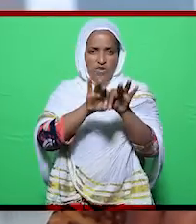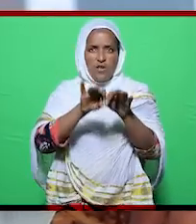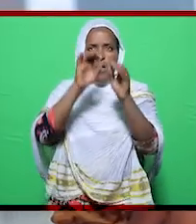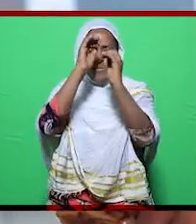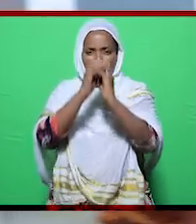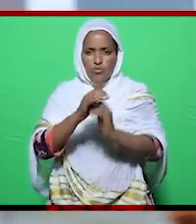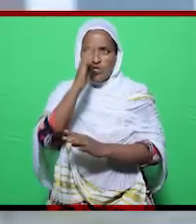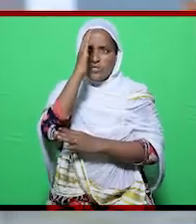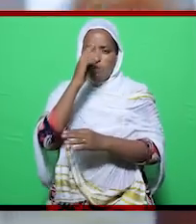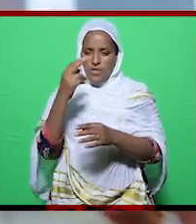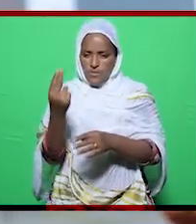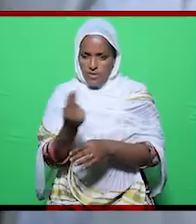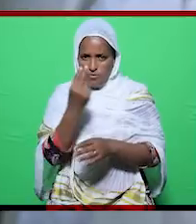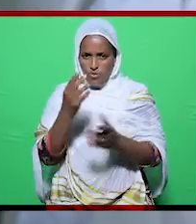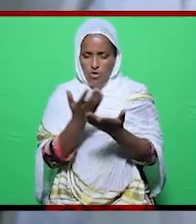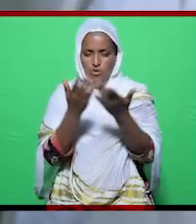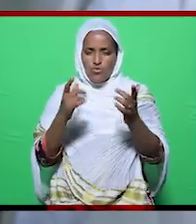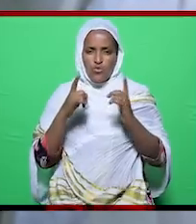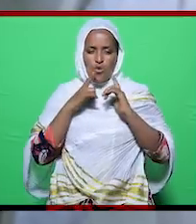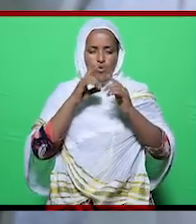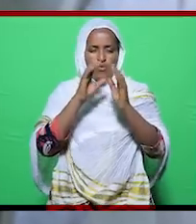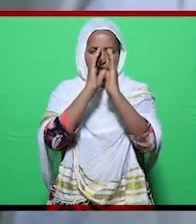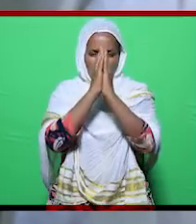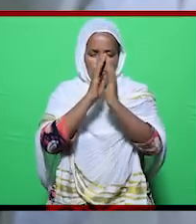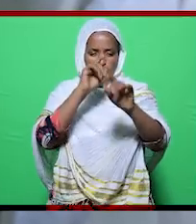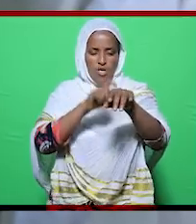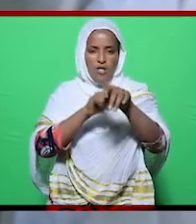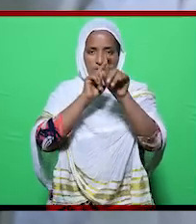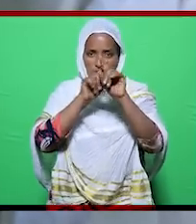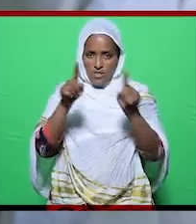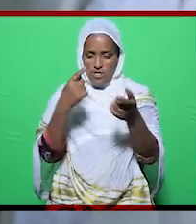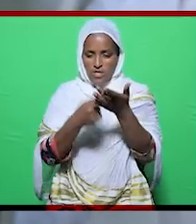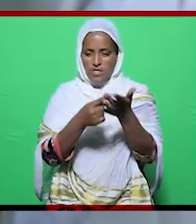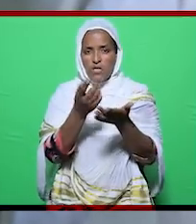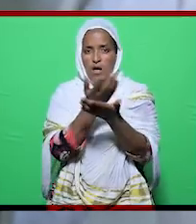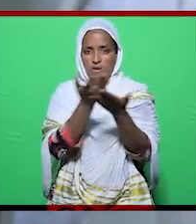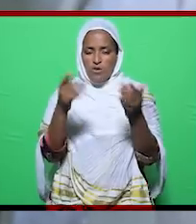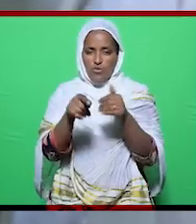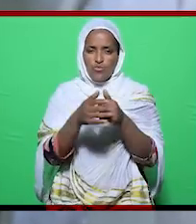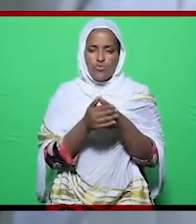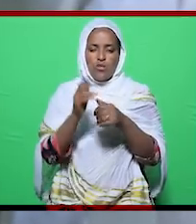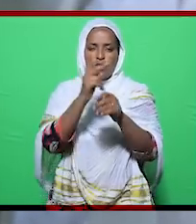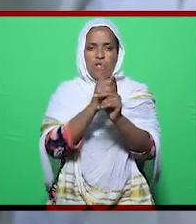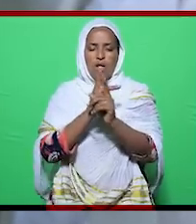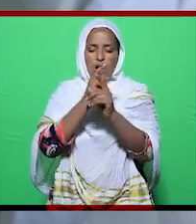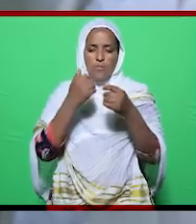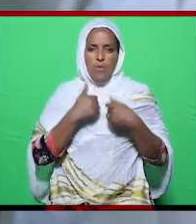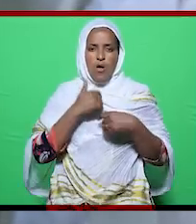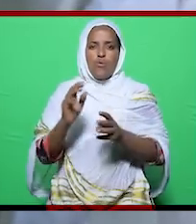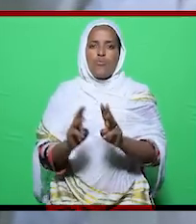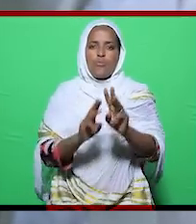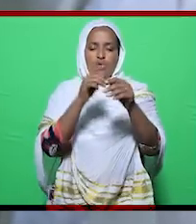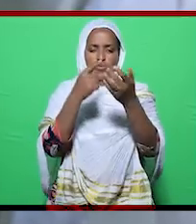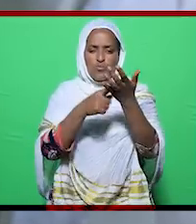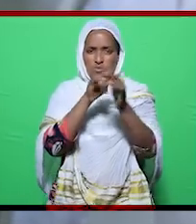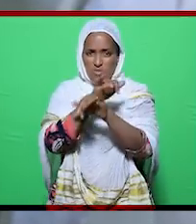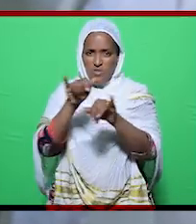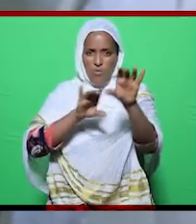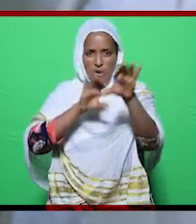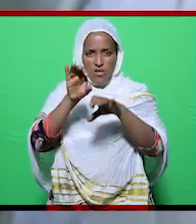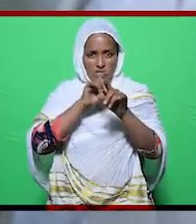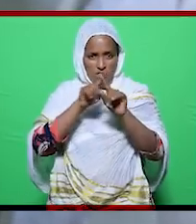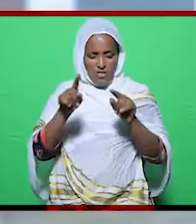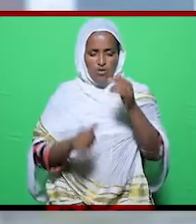ይጎዳቸዋል። ሥዕላት እንደዛ ሳይሆን የሚያዙት በፍሬም ተደርገው ይያዛሉ። መጋረጃ ይኖራል፣ መልካም መዓዛ ያስፈልጋል። ለአምልኮተ